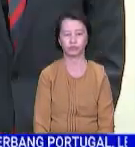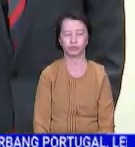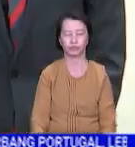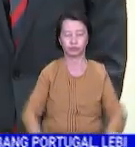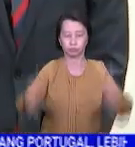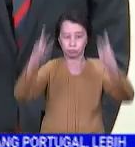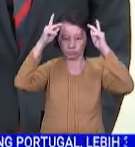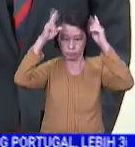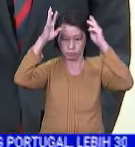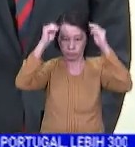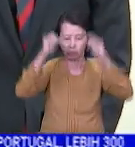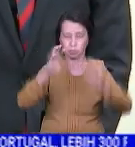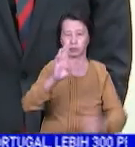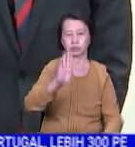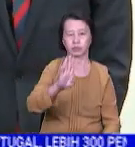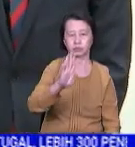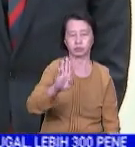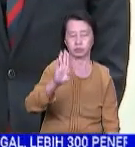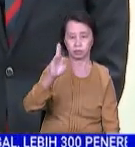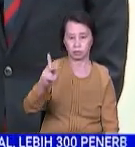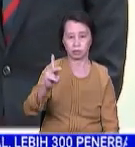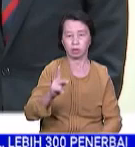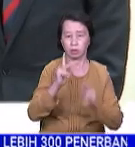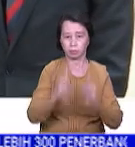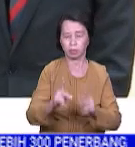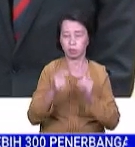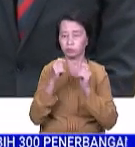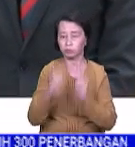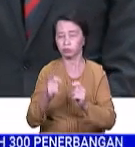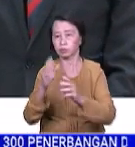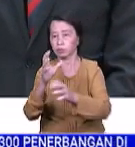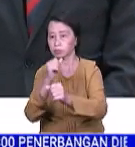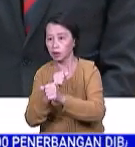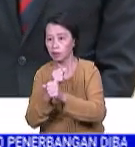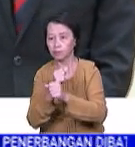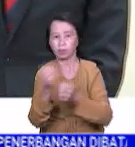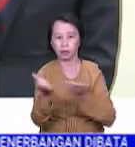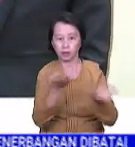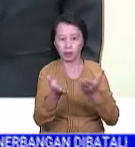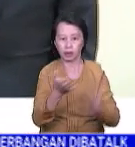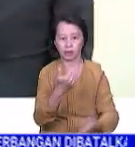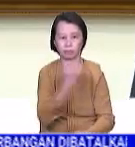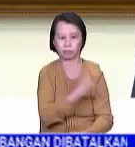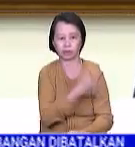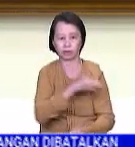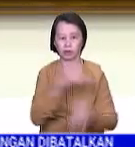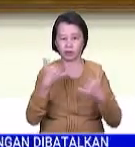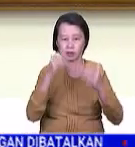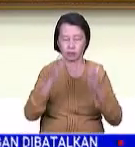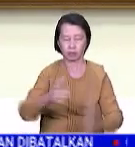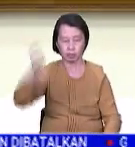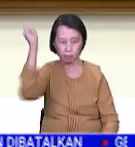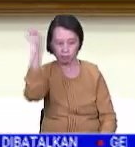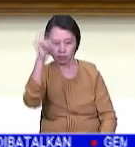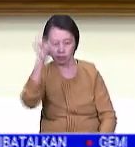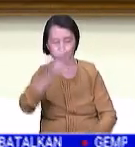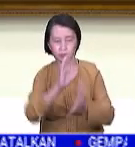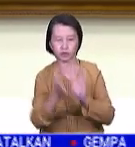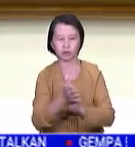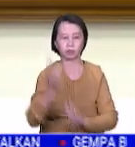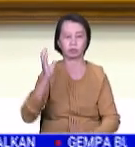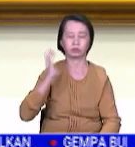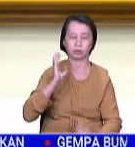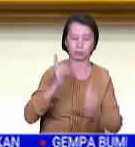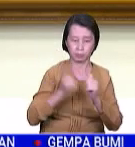Menurut Presiden PBK, Datuk Naharuddin Hashim, pihaknya akan cuba mendapatkan khidmat bekas pemain badminton untuk menjadi jurulatih utama